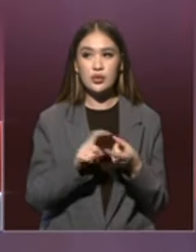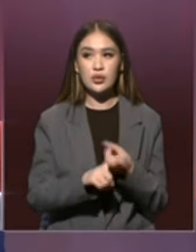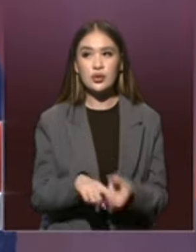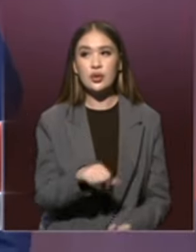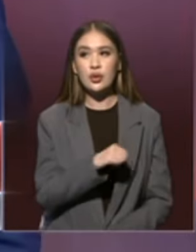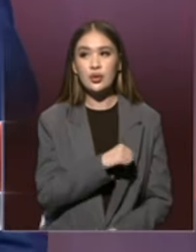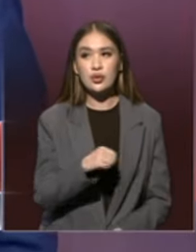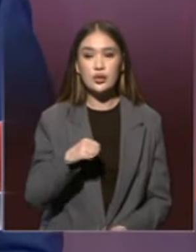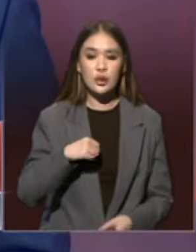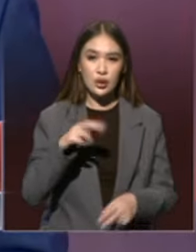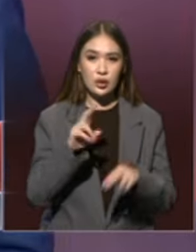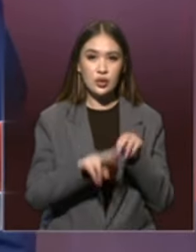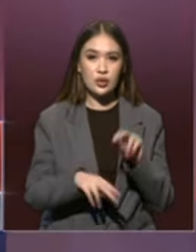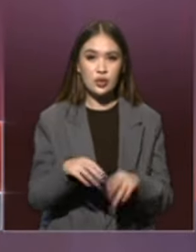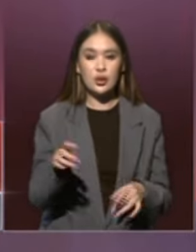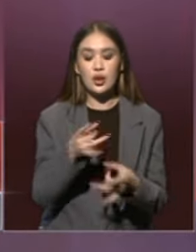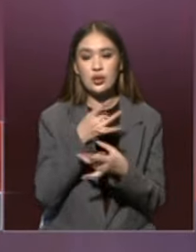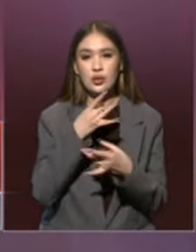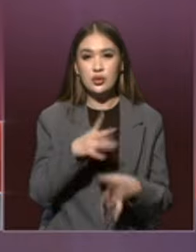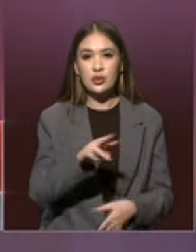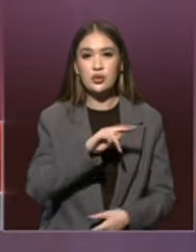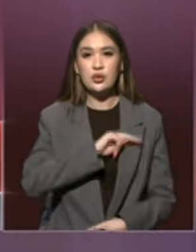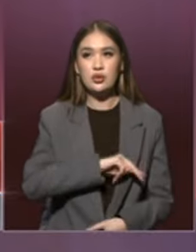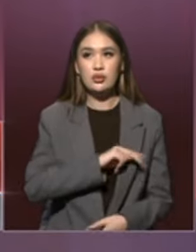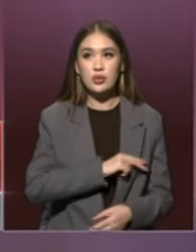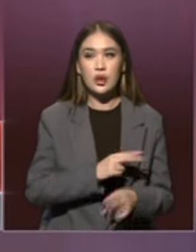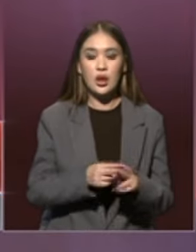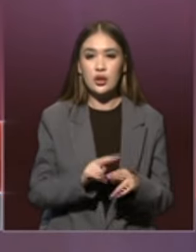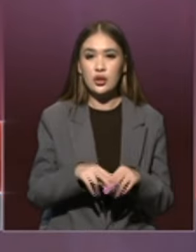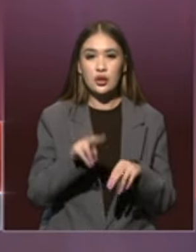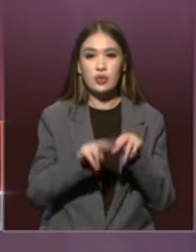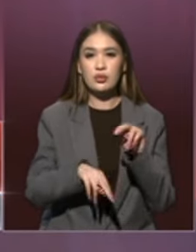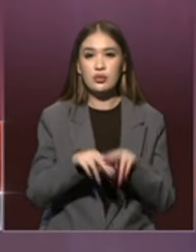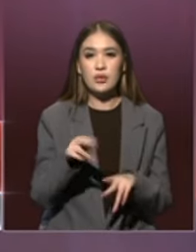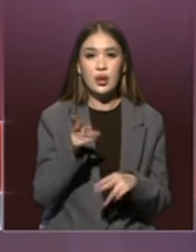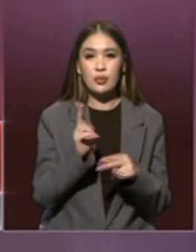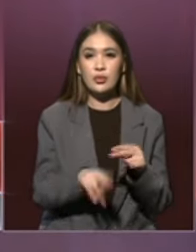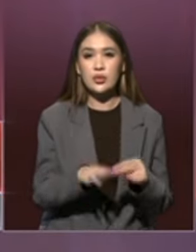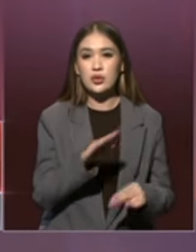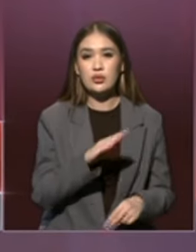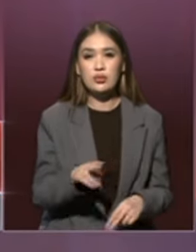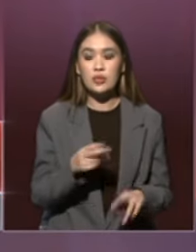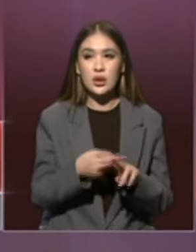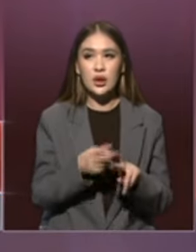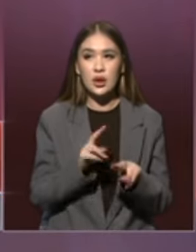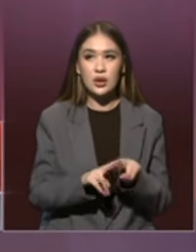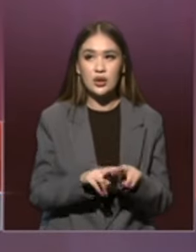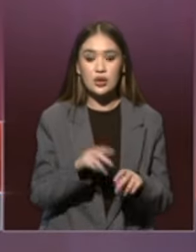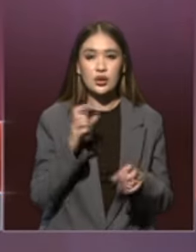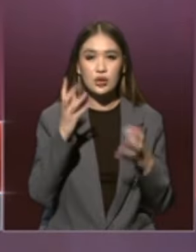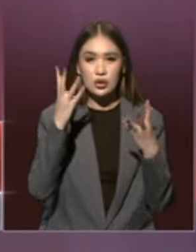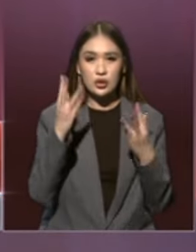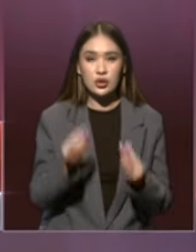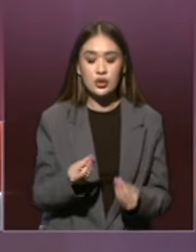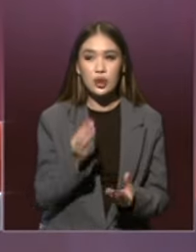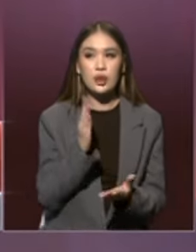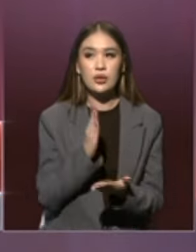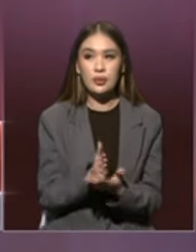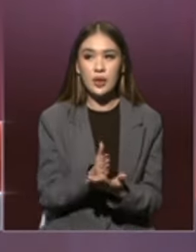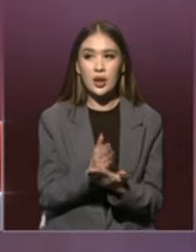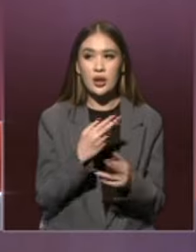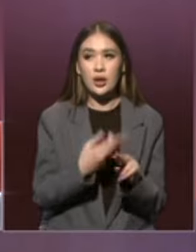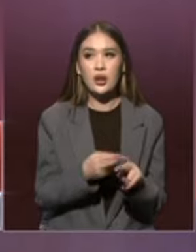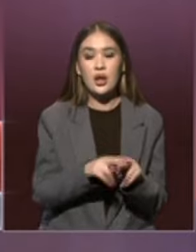ғой. Құрылыстың кез келген жұмысы өмір құрылыс бітпейді екен. Әлі оның бітпеген күндері болады екен. Солай емес па?